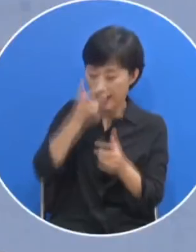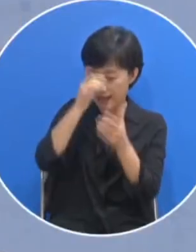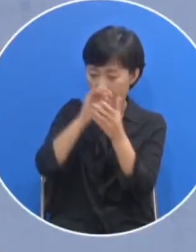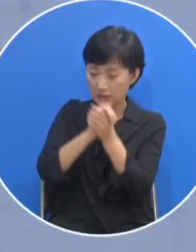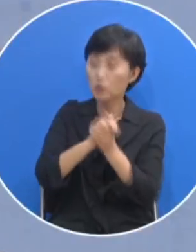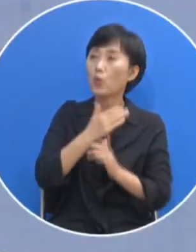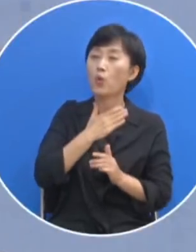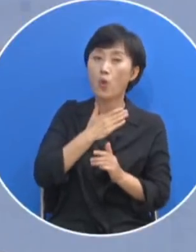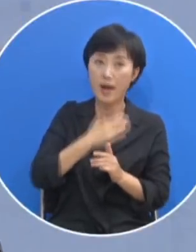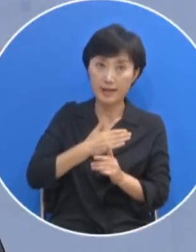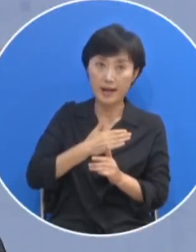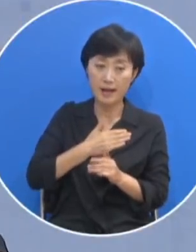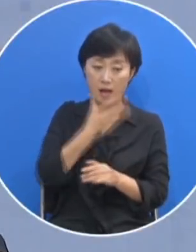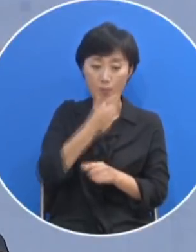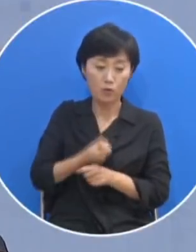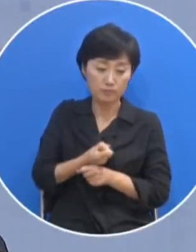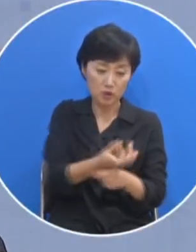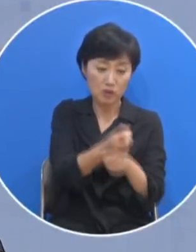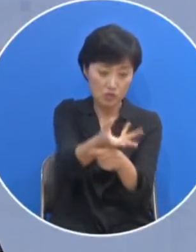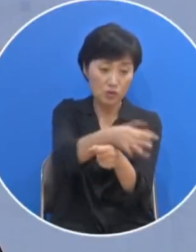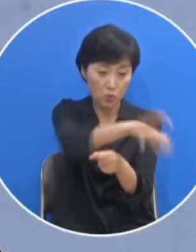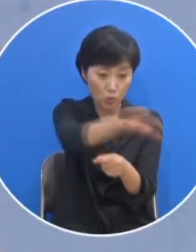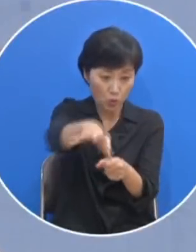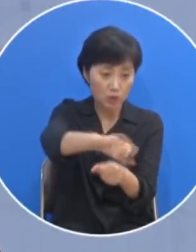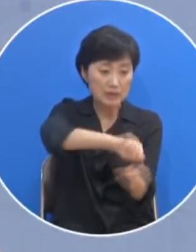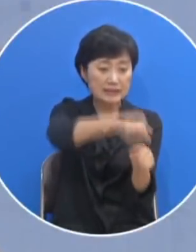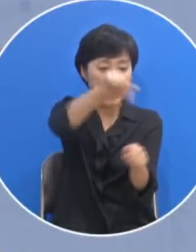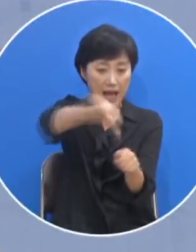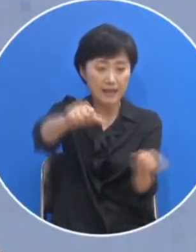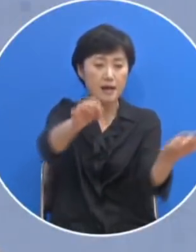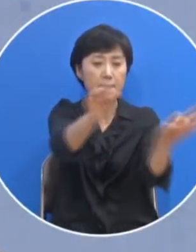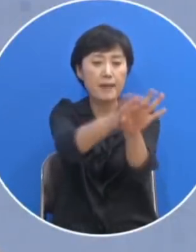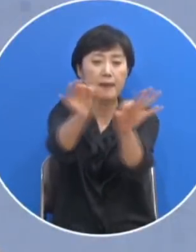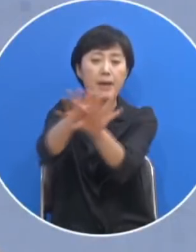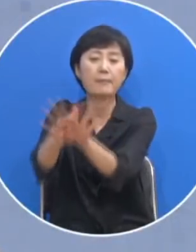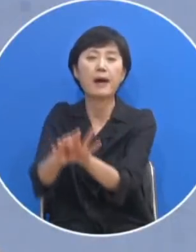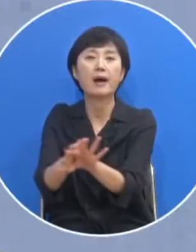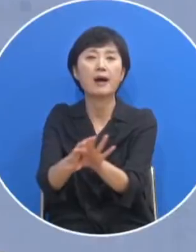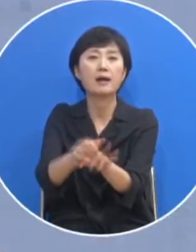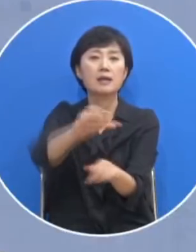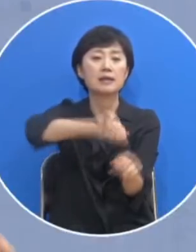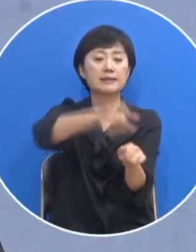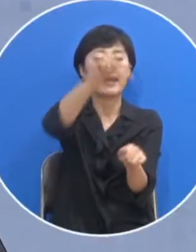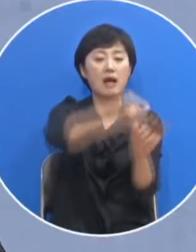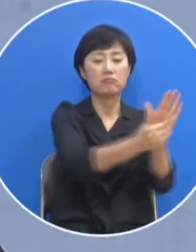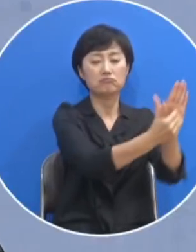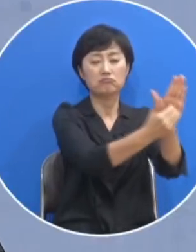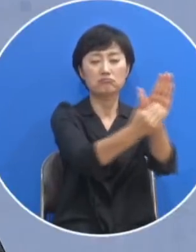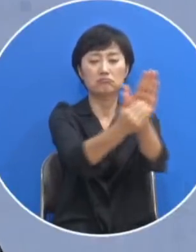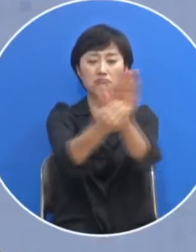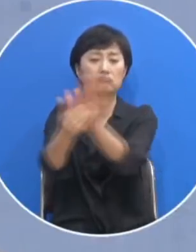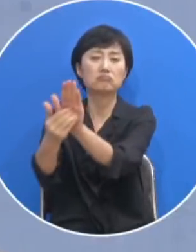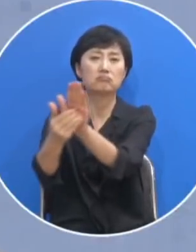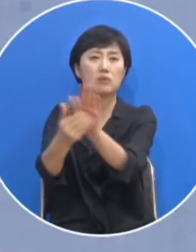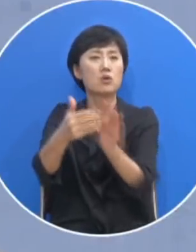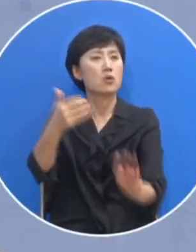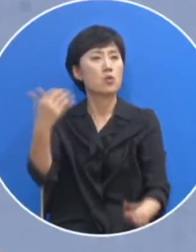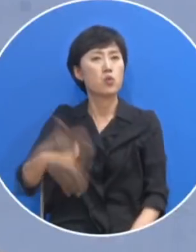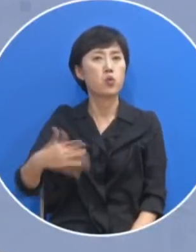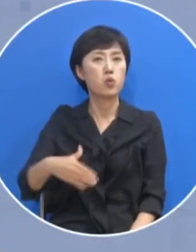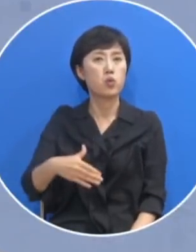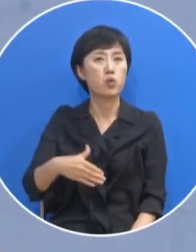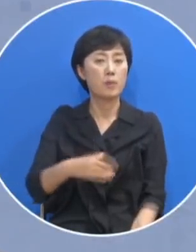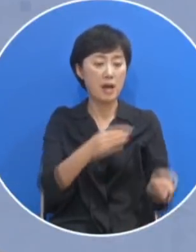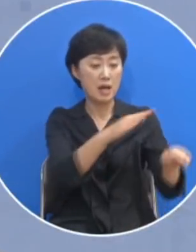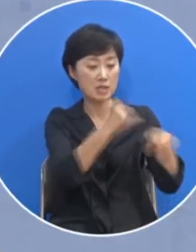없어졌고 다 위 때문에 이스라엘의 모든 허가 물리적으로 재앙 없어요 되게 말해 미 카서스 아니 어울리는